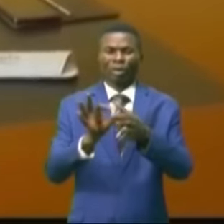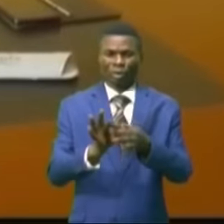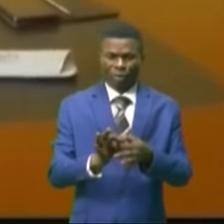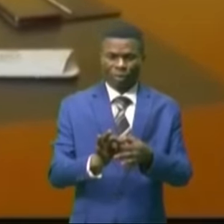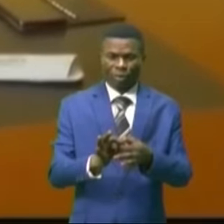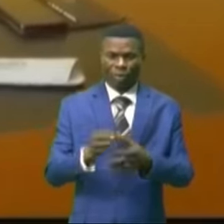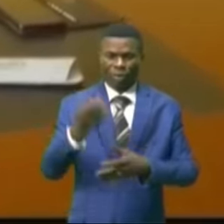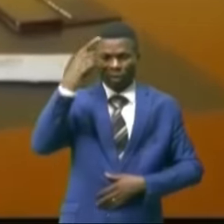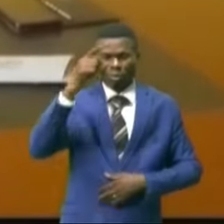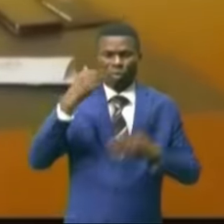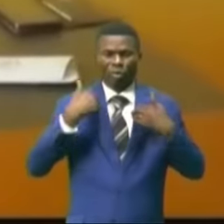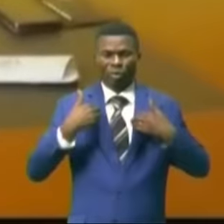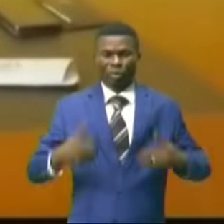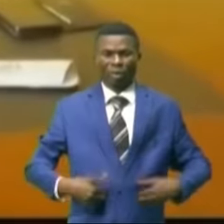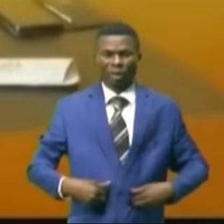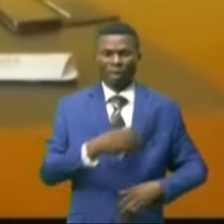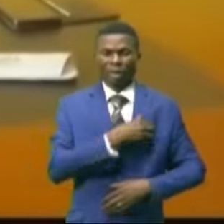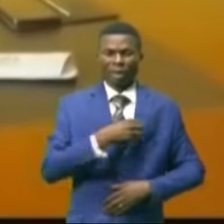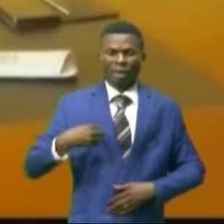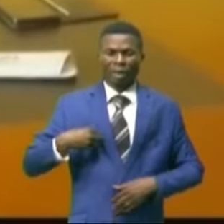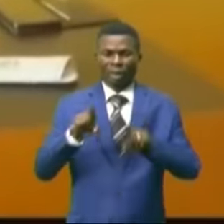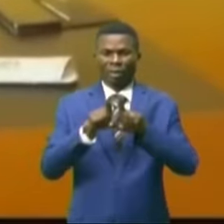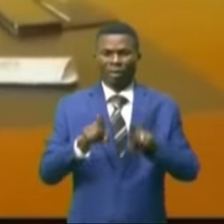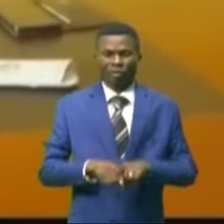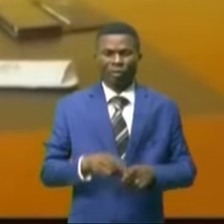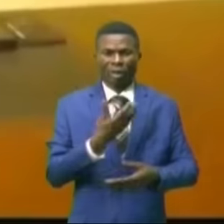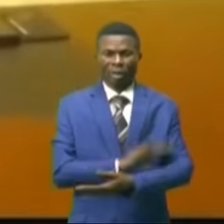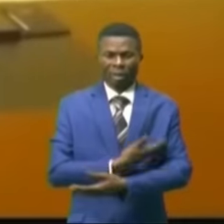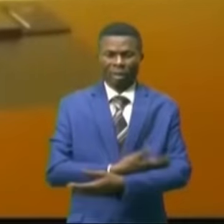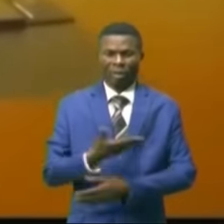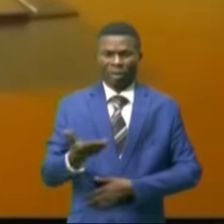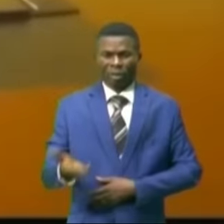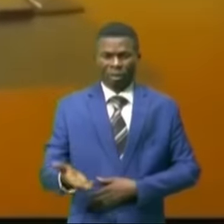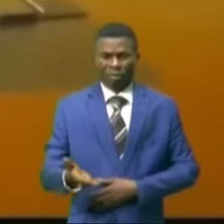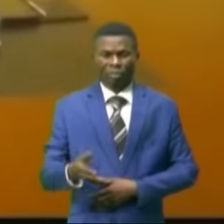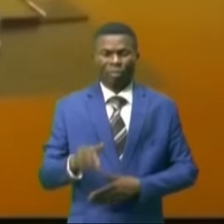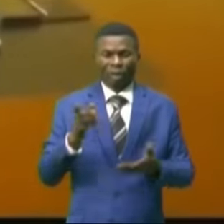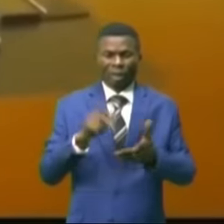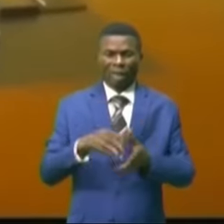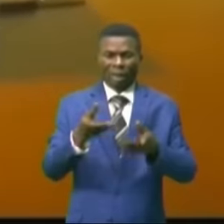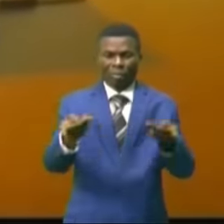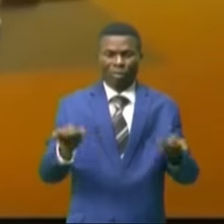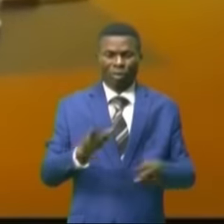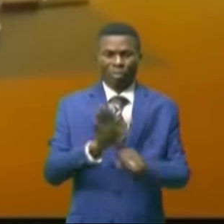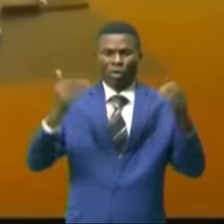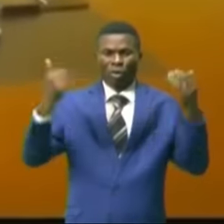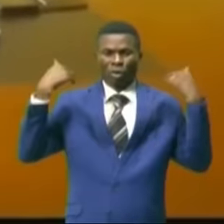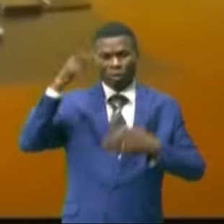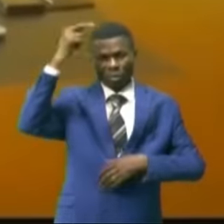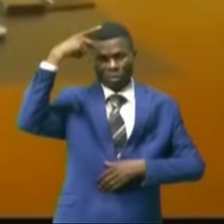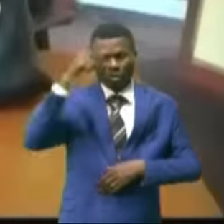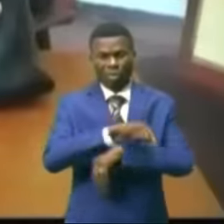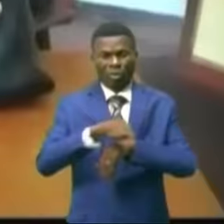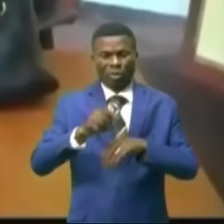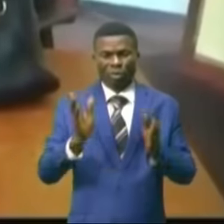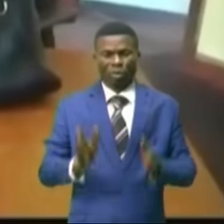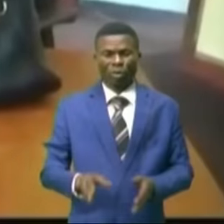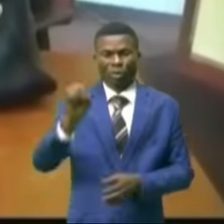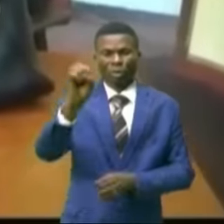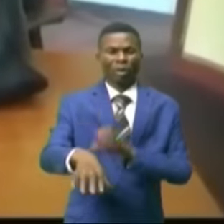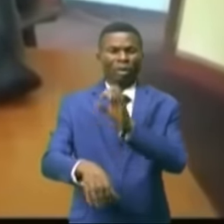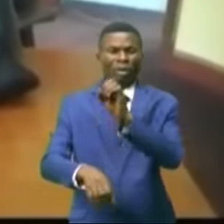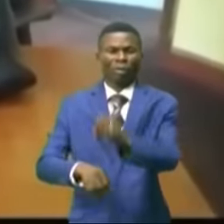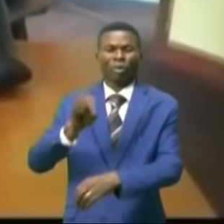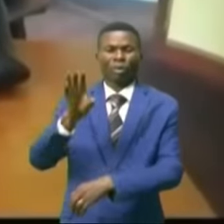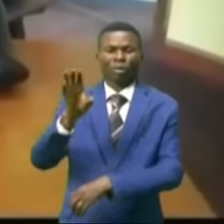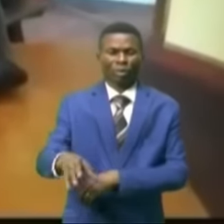pour la santé de la mère et de l'enfant. Sur place, plusieurs autorités politico-administratives se sont engagées